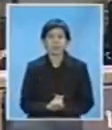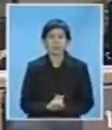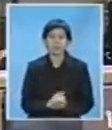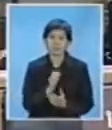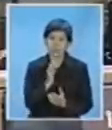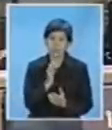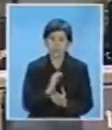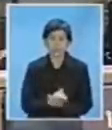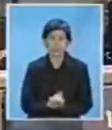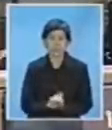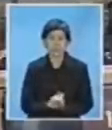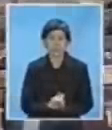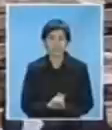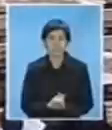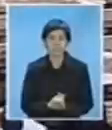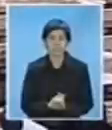ครับ